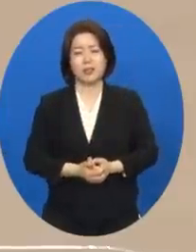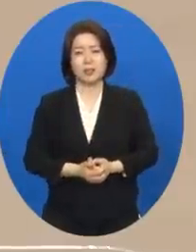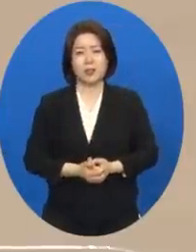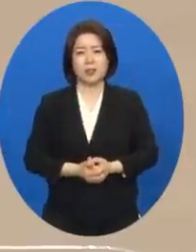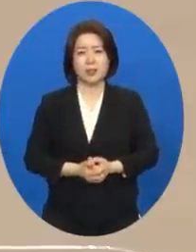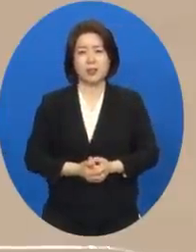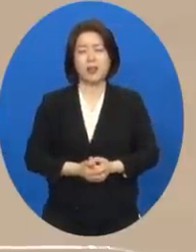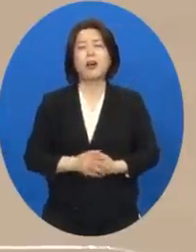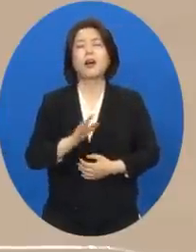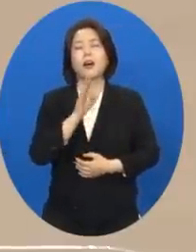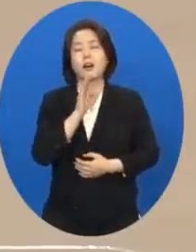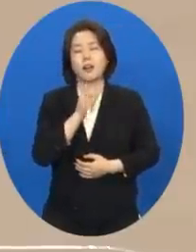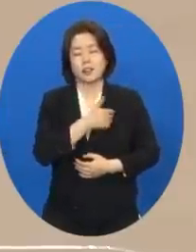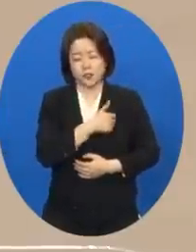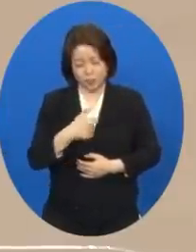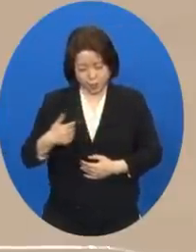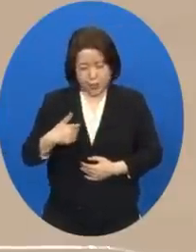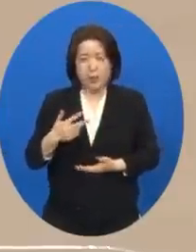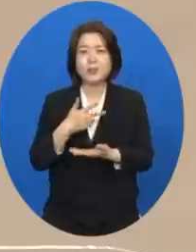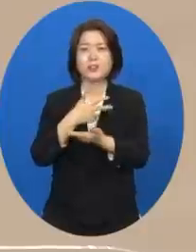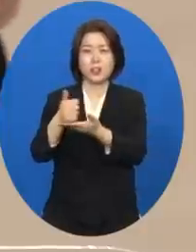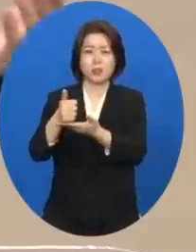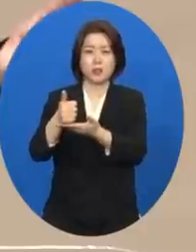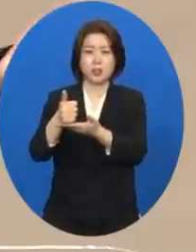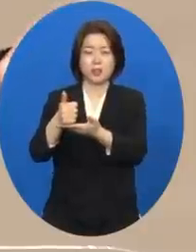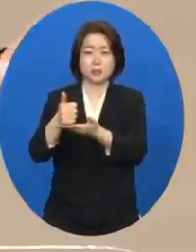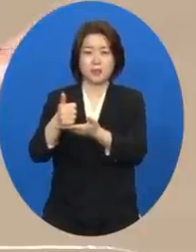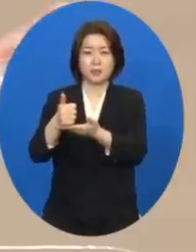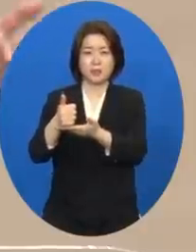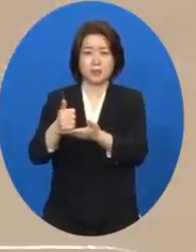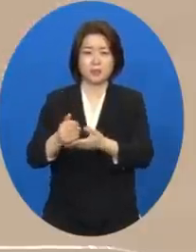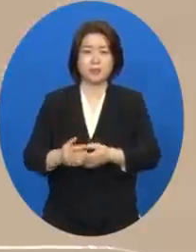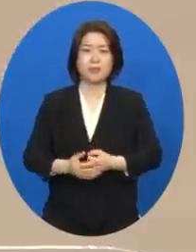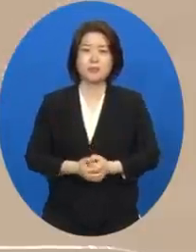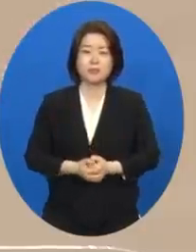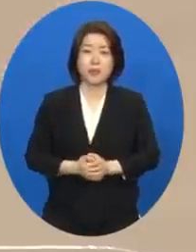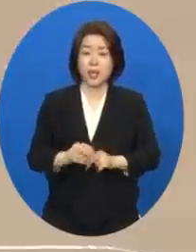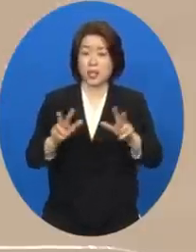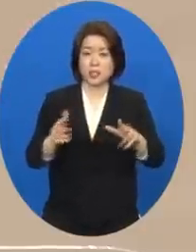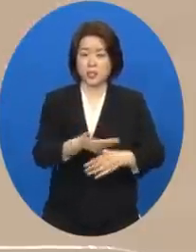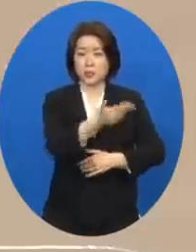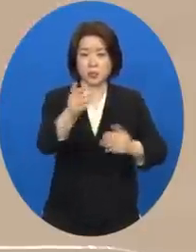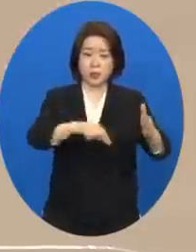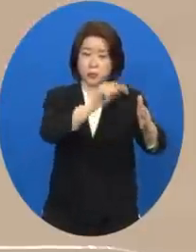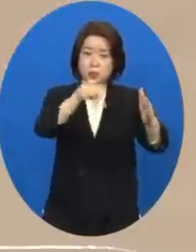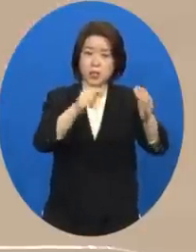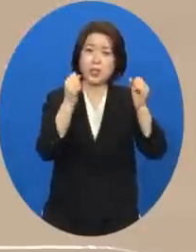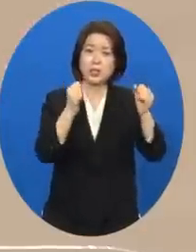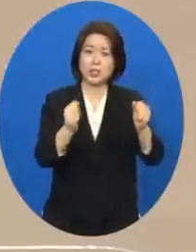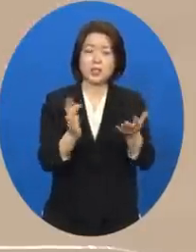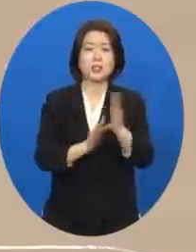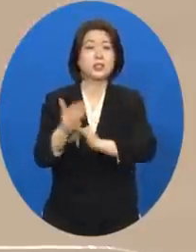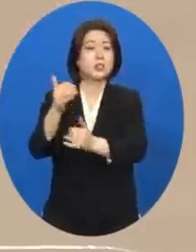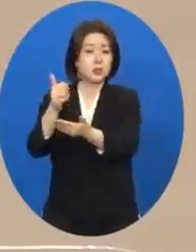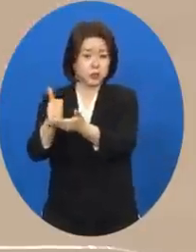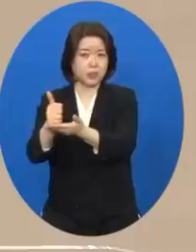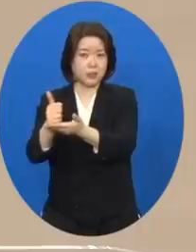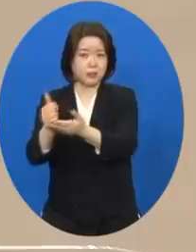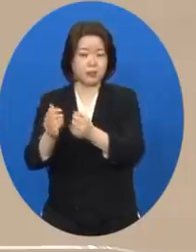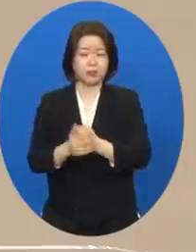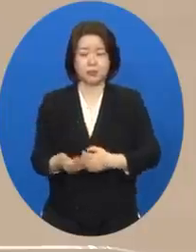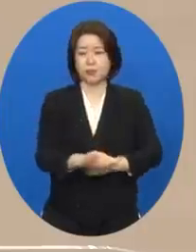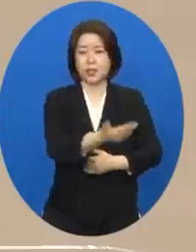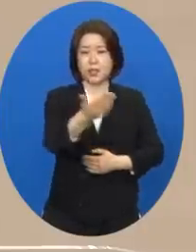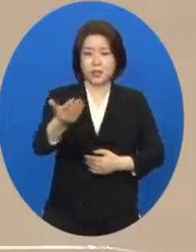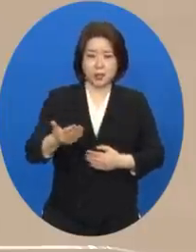충분합니다 주요 여러분 지금 여러분 안에 계신 예수님 여러분이